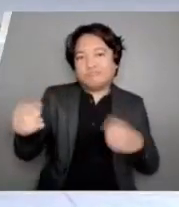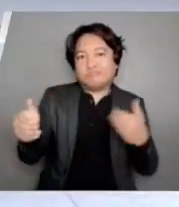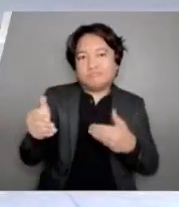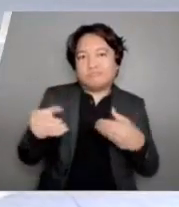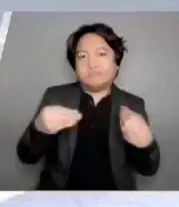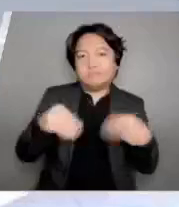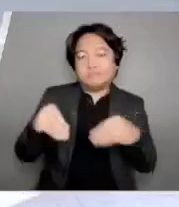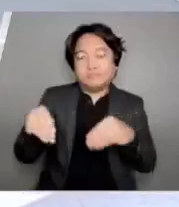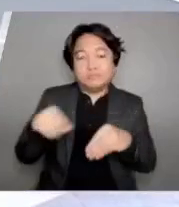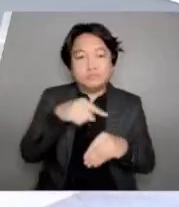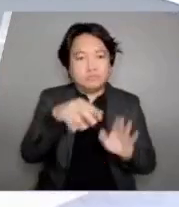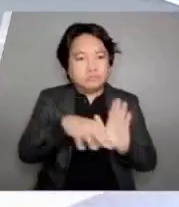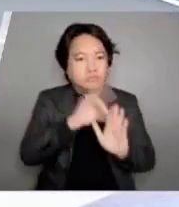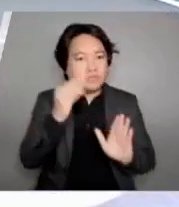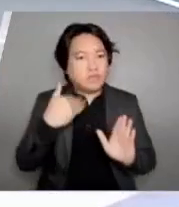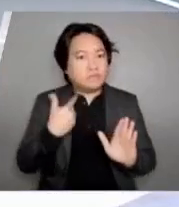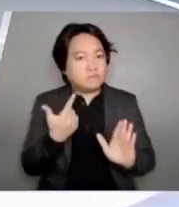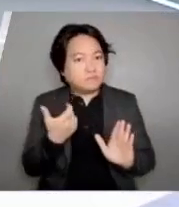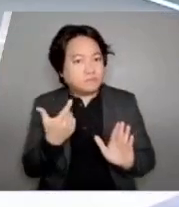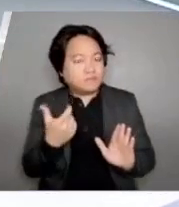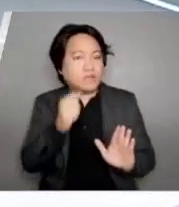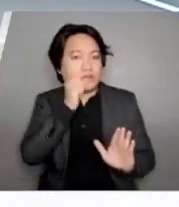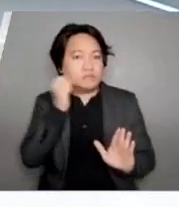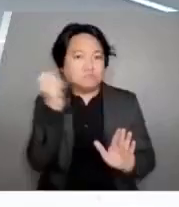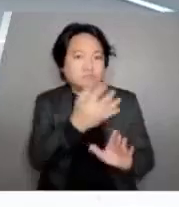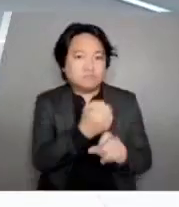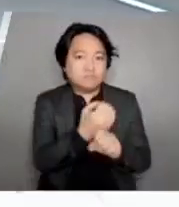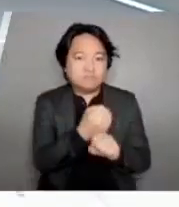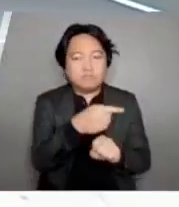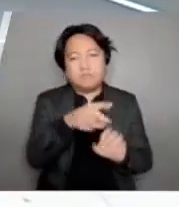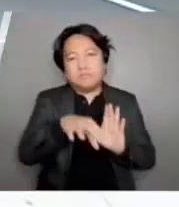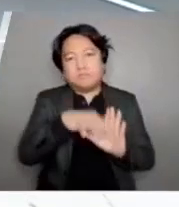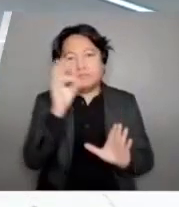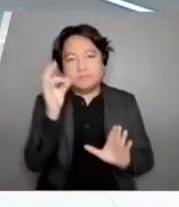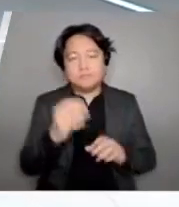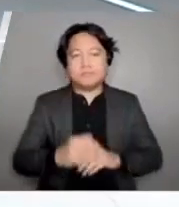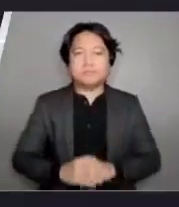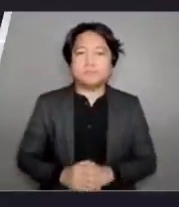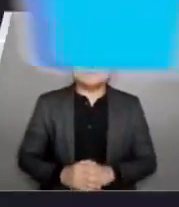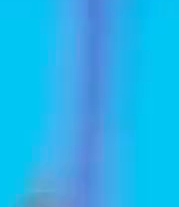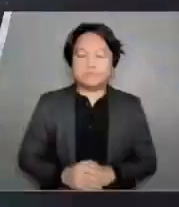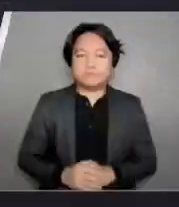baril, mga bala at granada. Saksi si Darling Kai, exclusive.